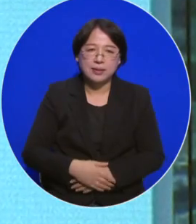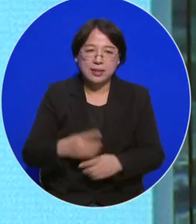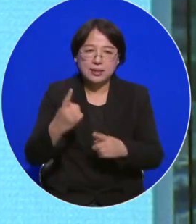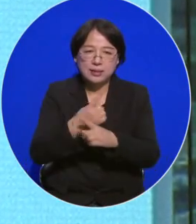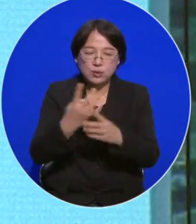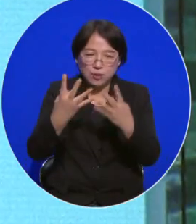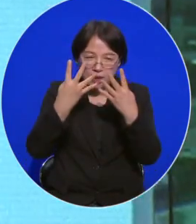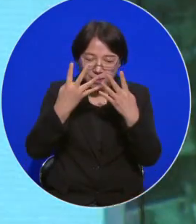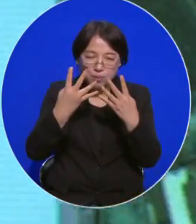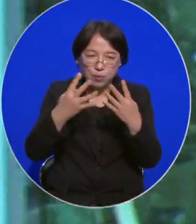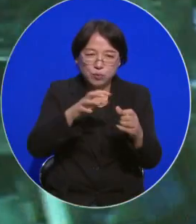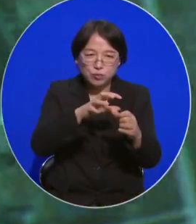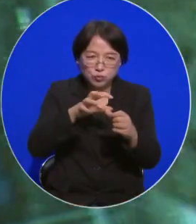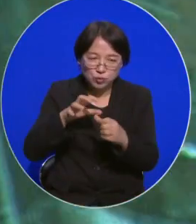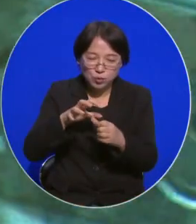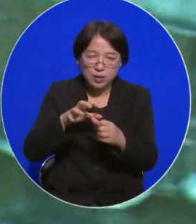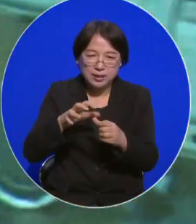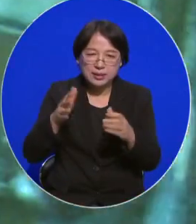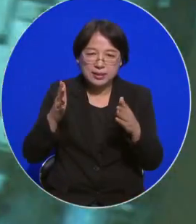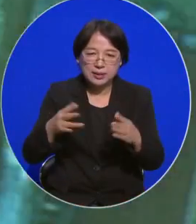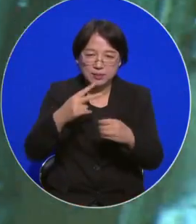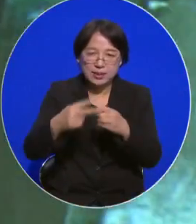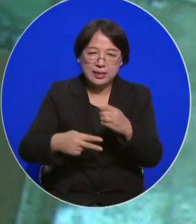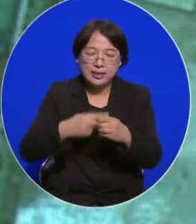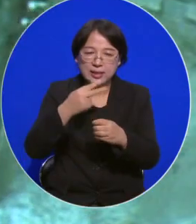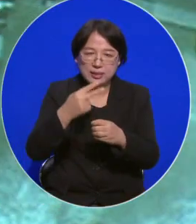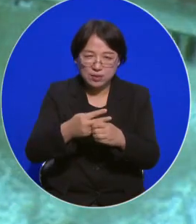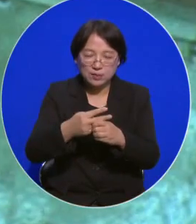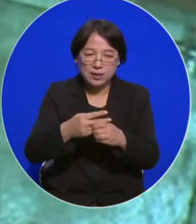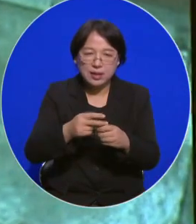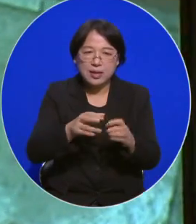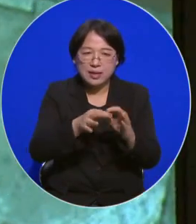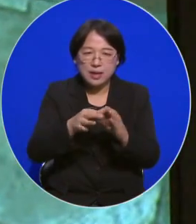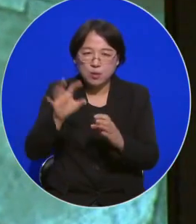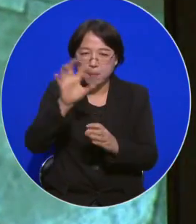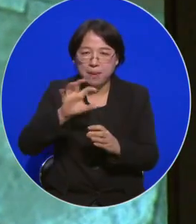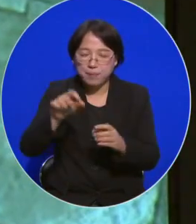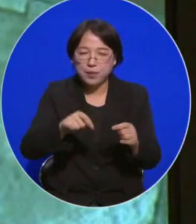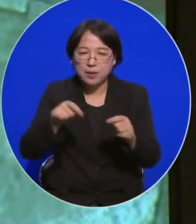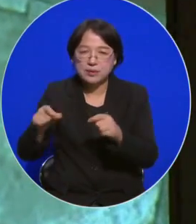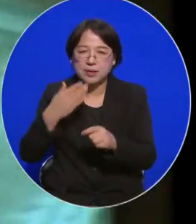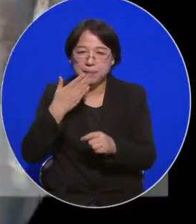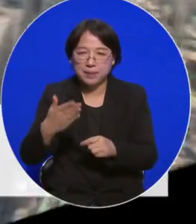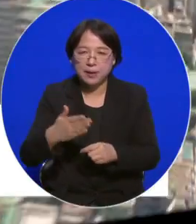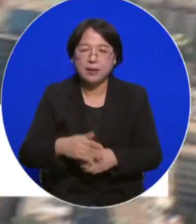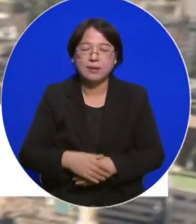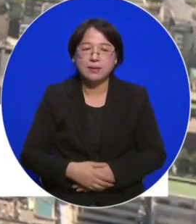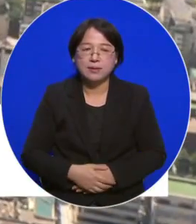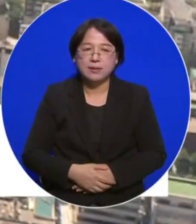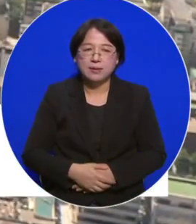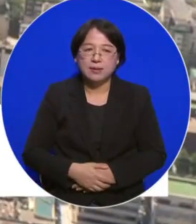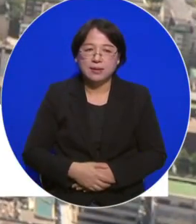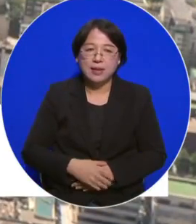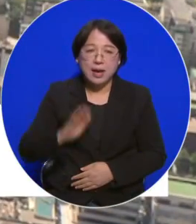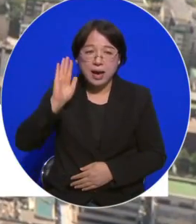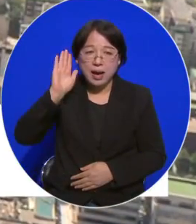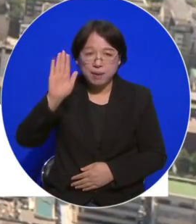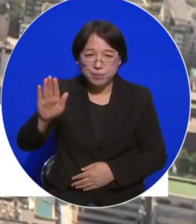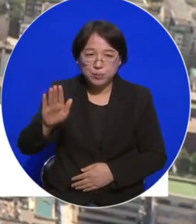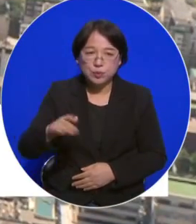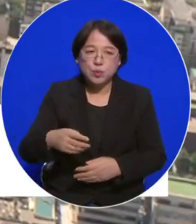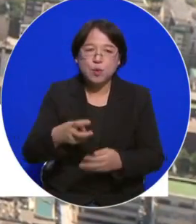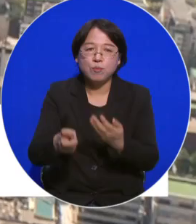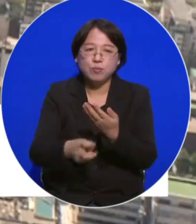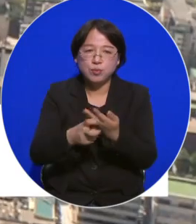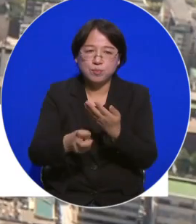치료 감호시설에 수용하는 기관도 2년 단위로 횟수 제한 없이 연장할 수 있도록 했습니다 앞으로 불공정